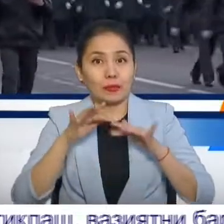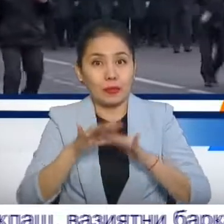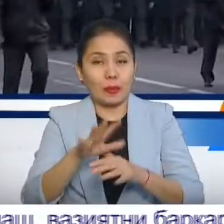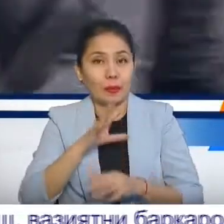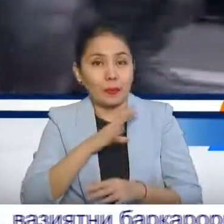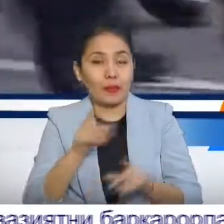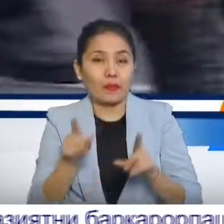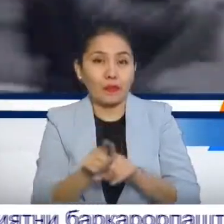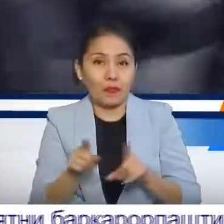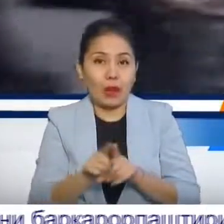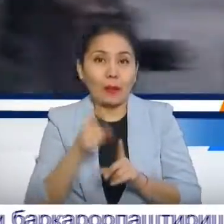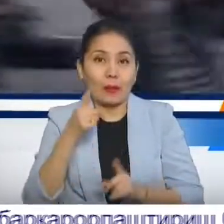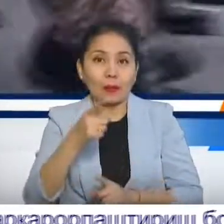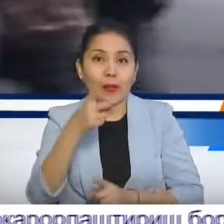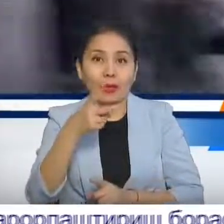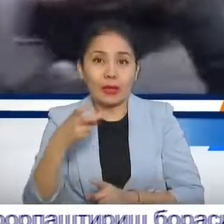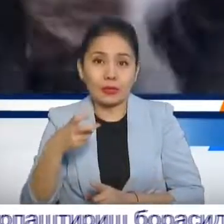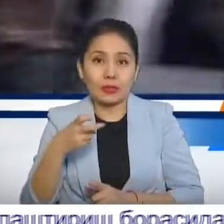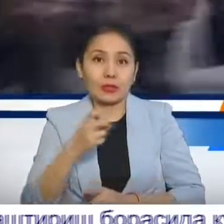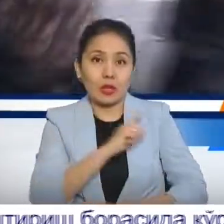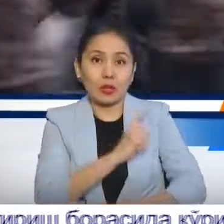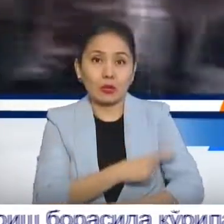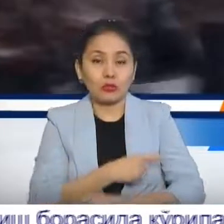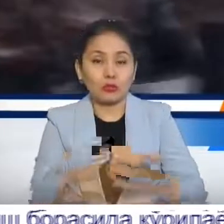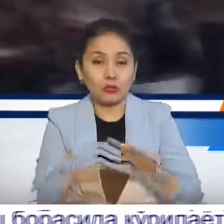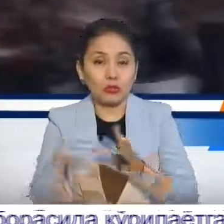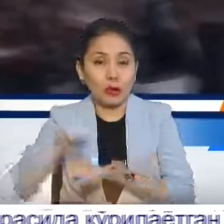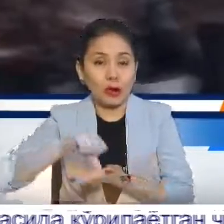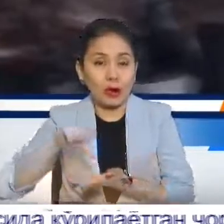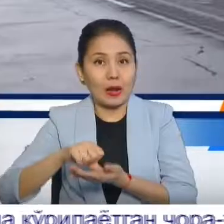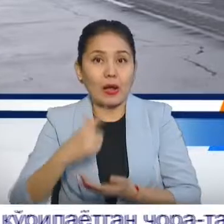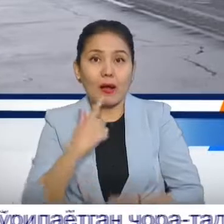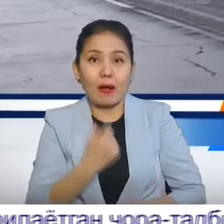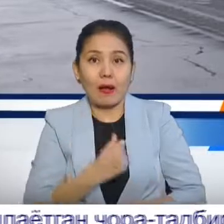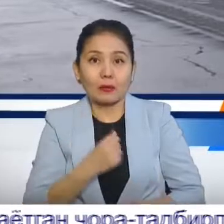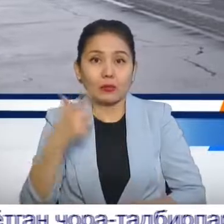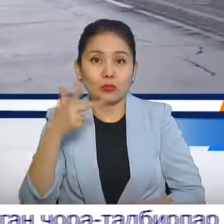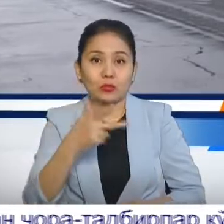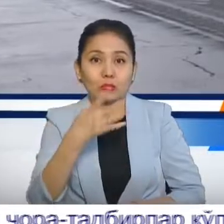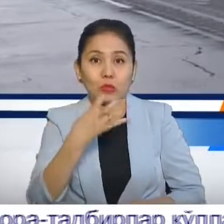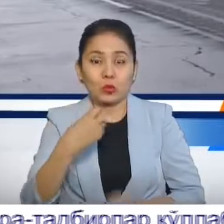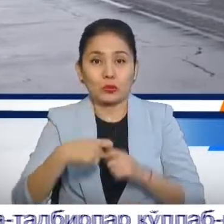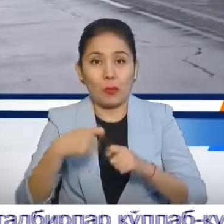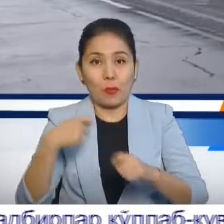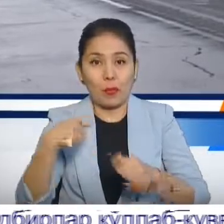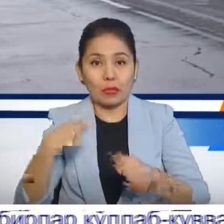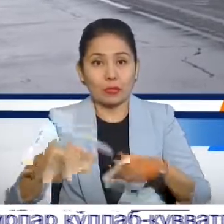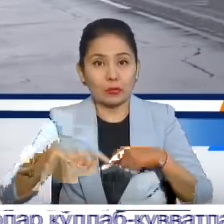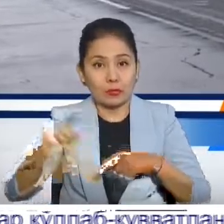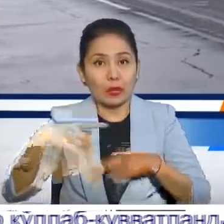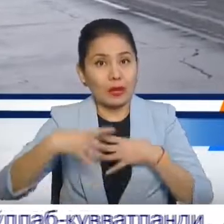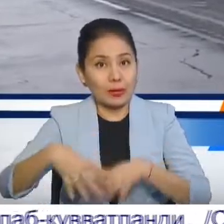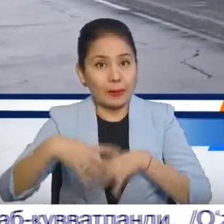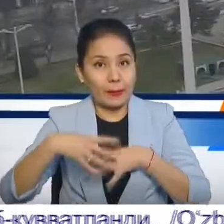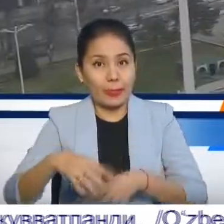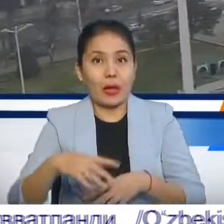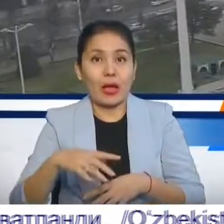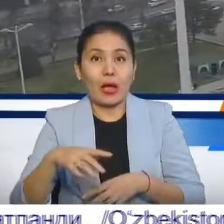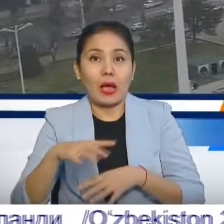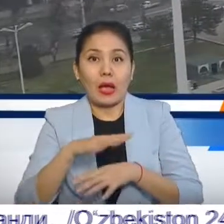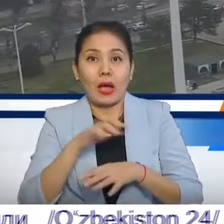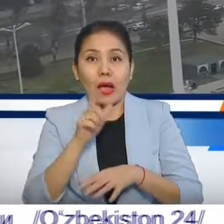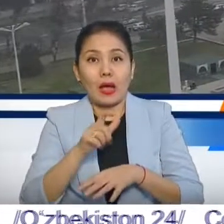jami 1200 nafardan ortiq kuch tuzilmalari vakillari. Harbiy xizmatchilar 3400 metr masofa bosib o'tib, xalqlar do'stligi maydonida